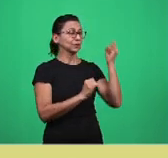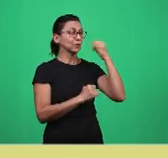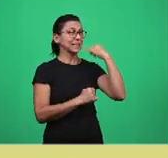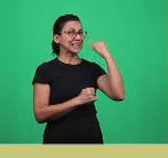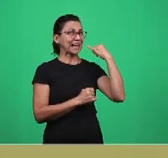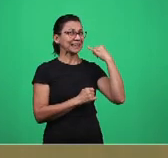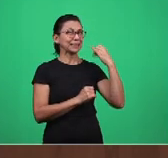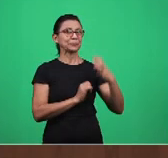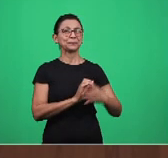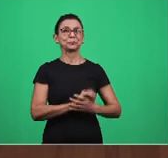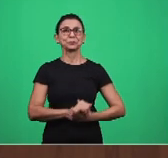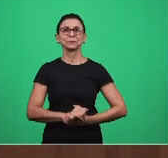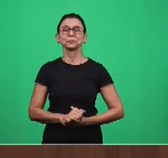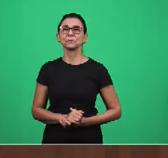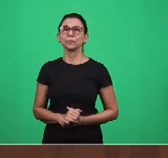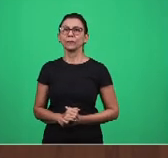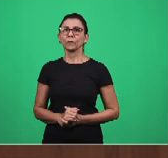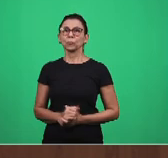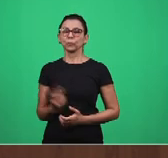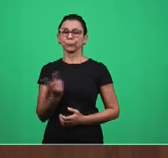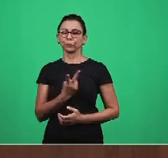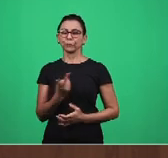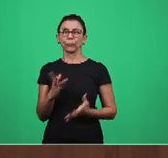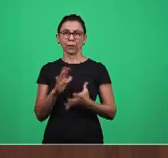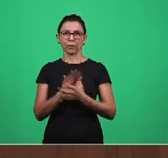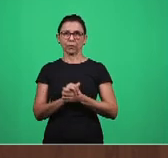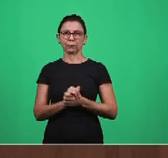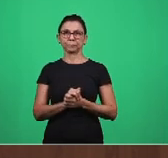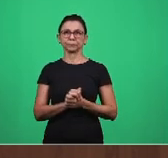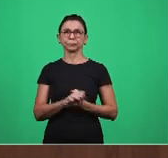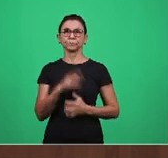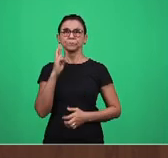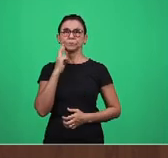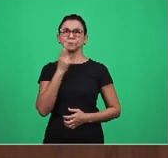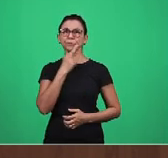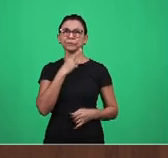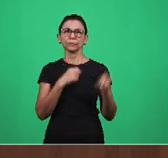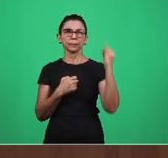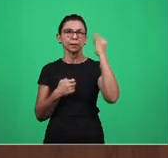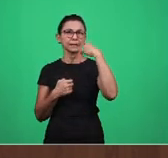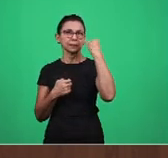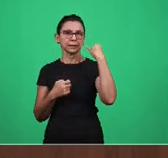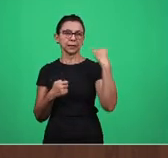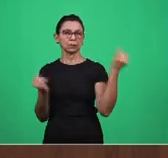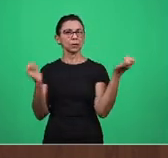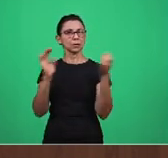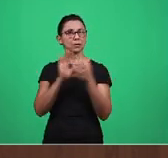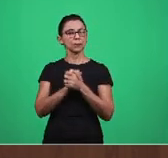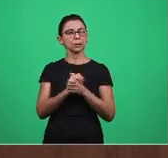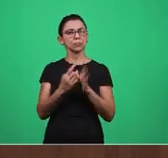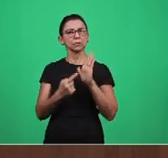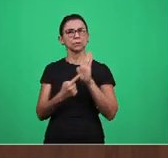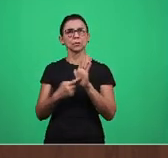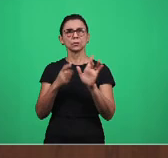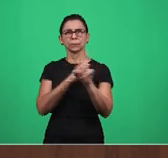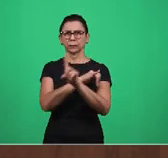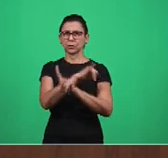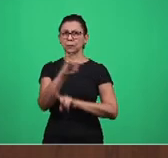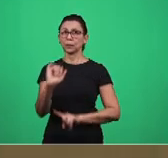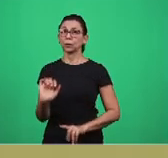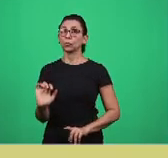Isaac. Le mariage d'Isaac et Rebecca pointe prophétiquement vers un mariage qui va se